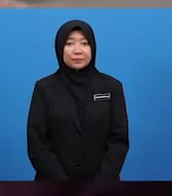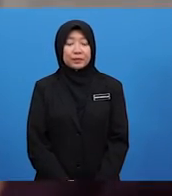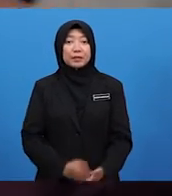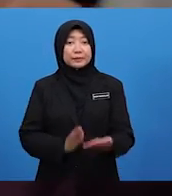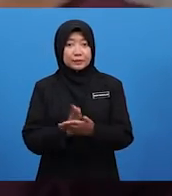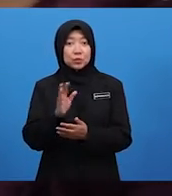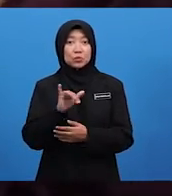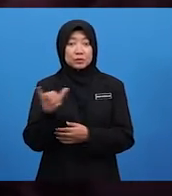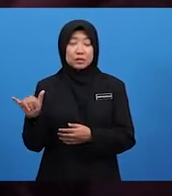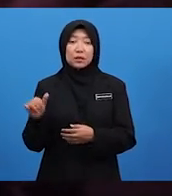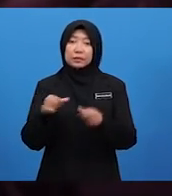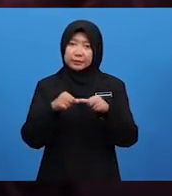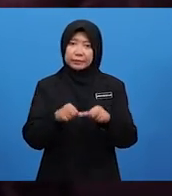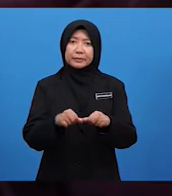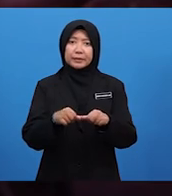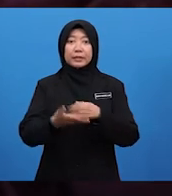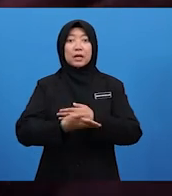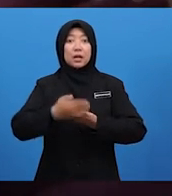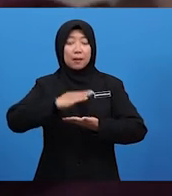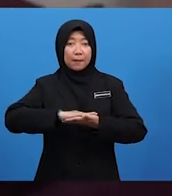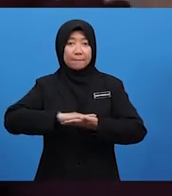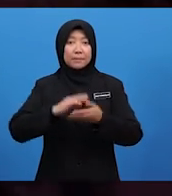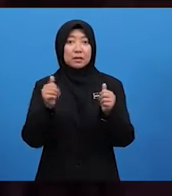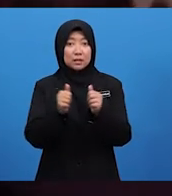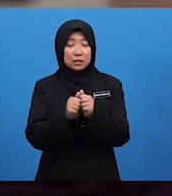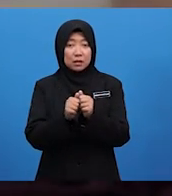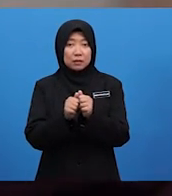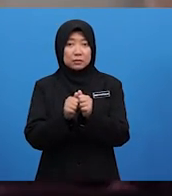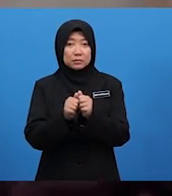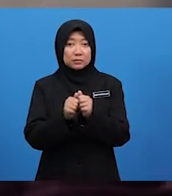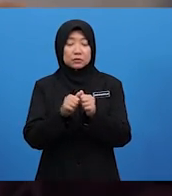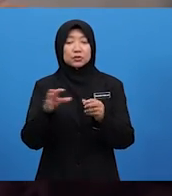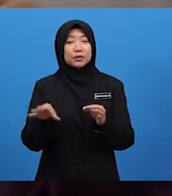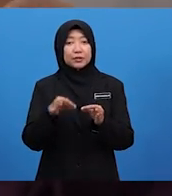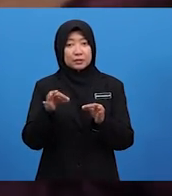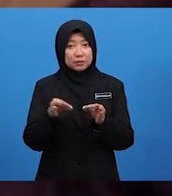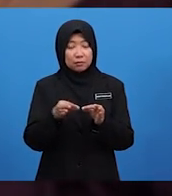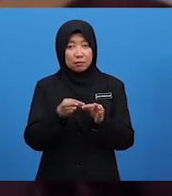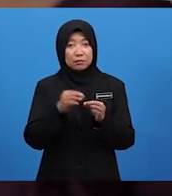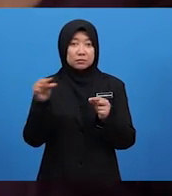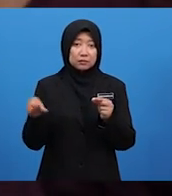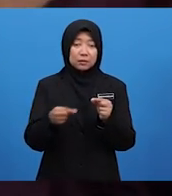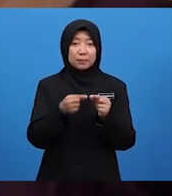Langkah seterusnya, tetapkan kelepet tersebut dengan jahitan sembat susuk.